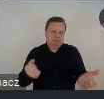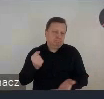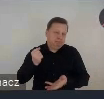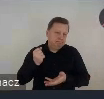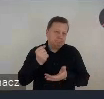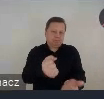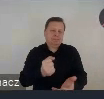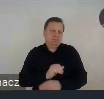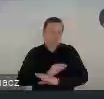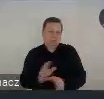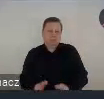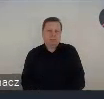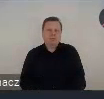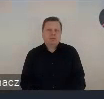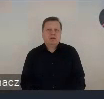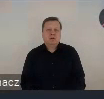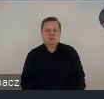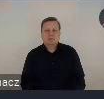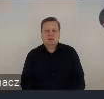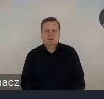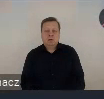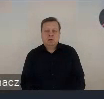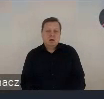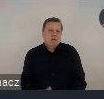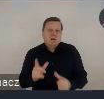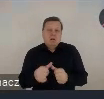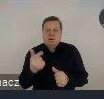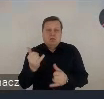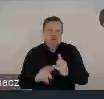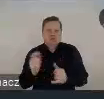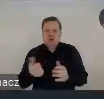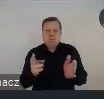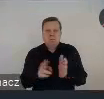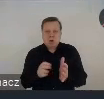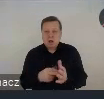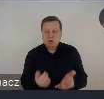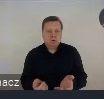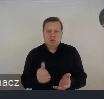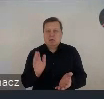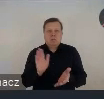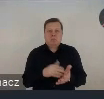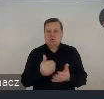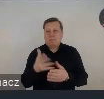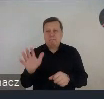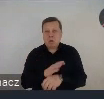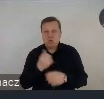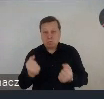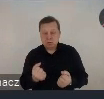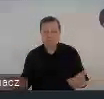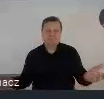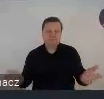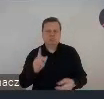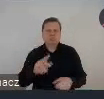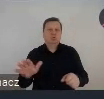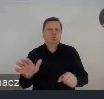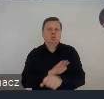dotację. No, jeśli czegoś brakuje, na przykład właśnie tego pełnomocnictwa, no to no, niestety musimy to